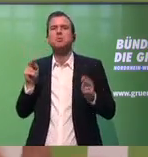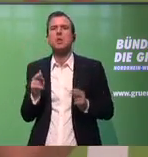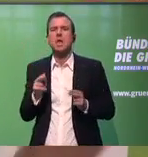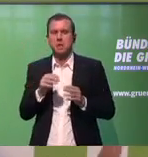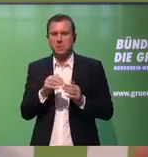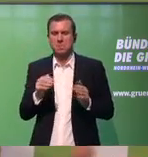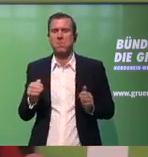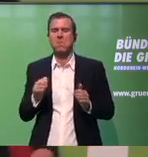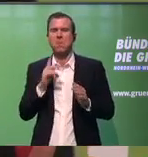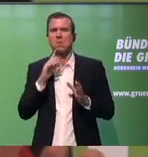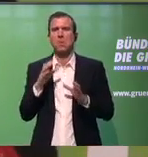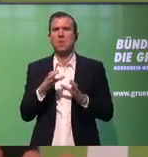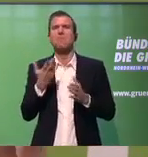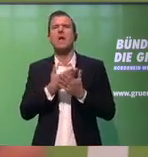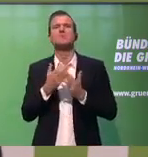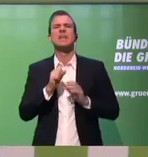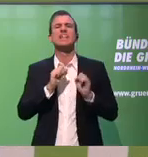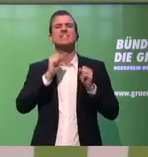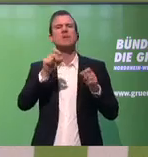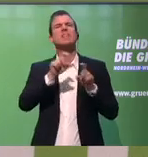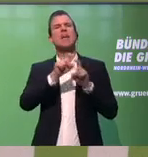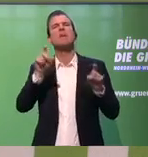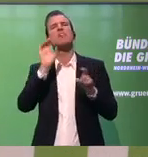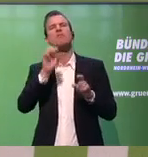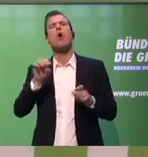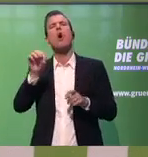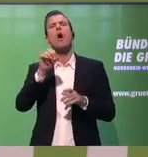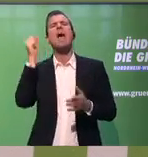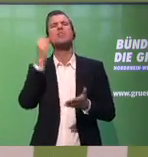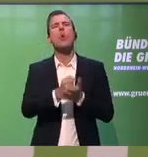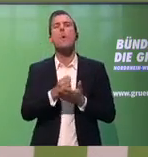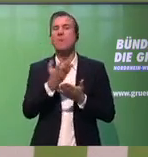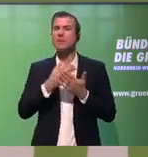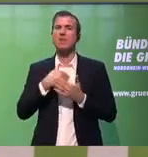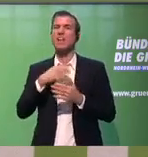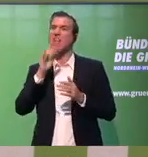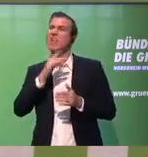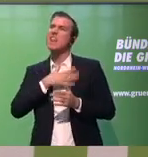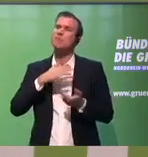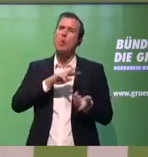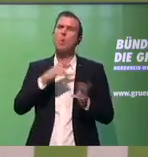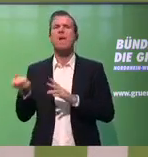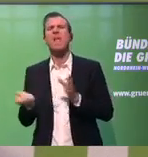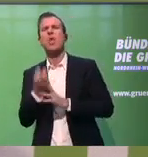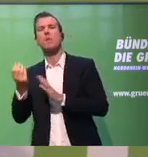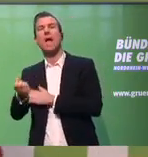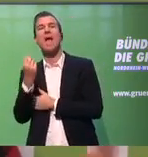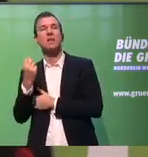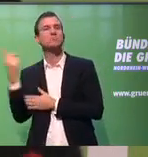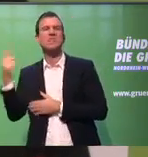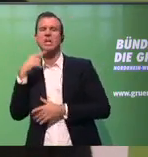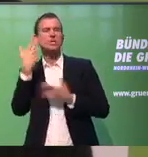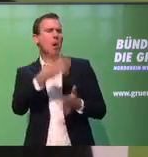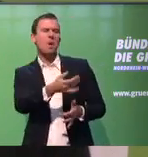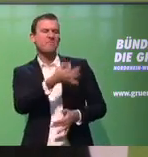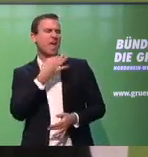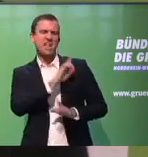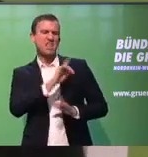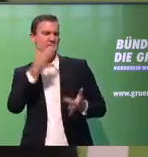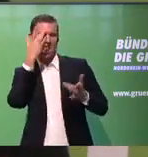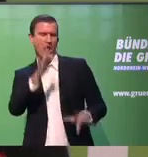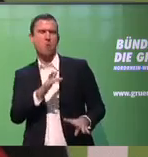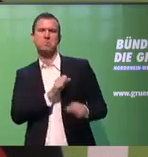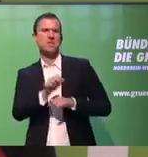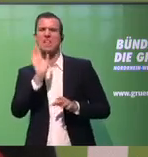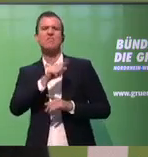eine Initiative zur Frage Euratom, wie viel Atomkraft wollen wir nicht lieber Erneuerbare, die wurde als nicht zulässig deklariert, weil es